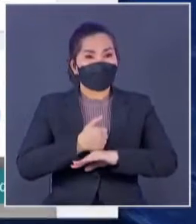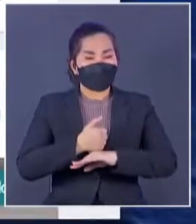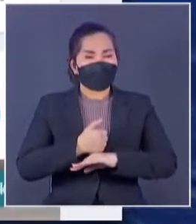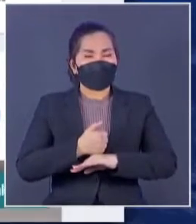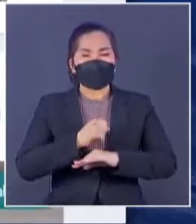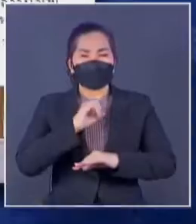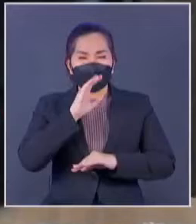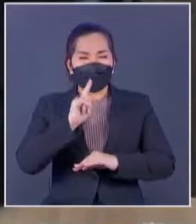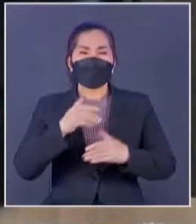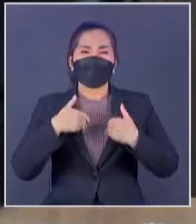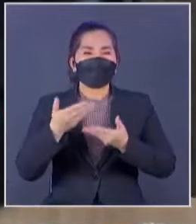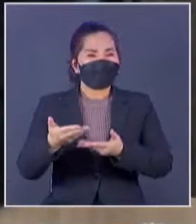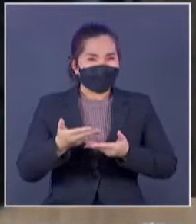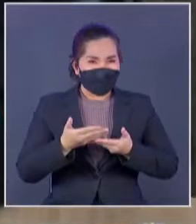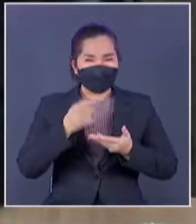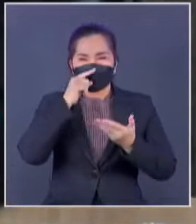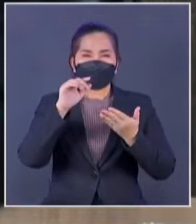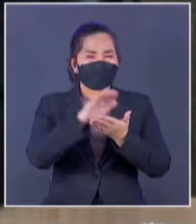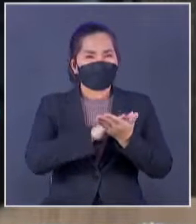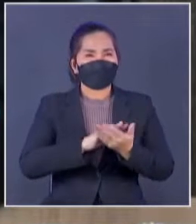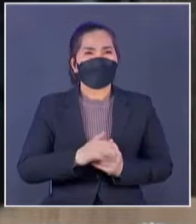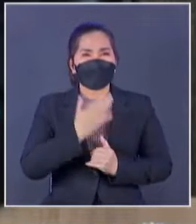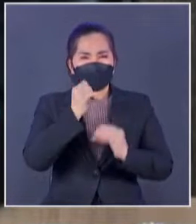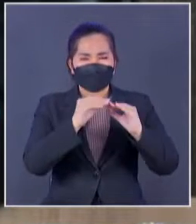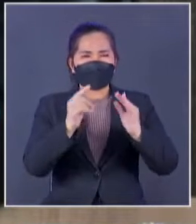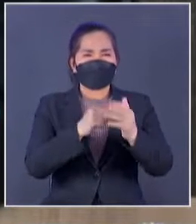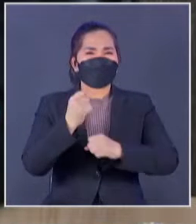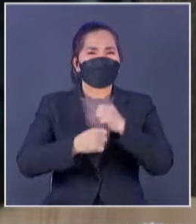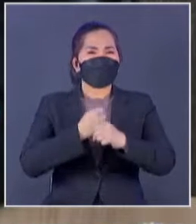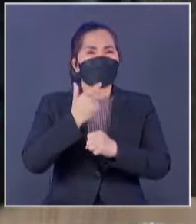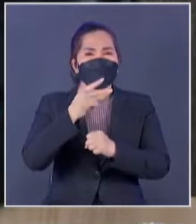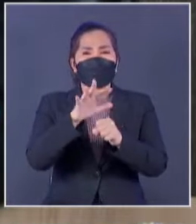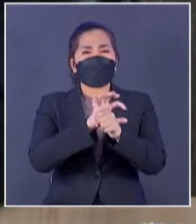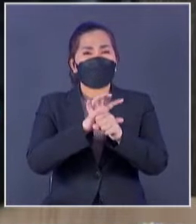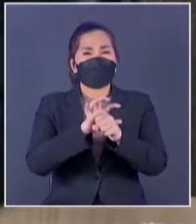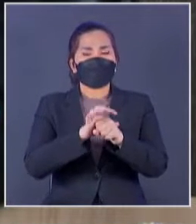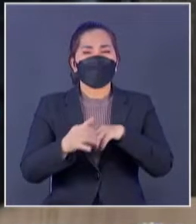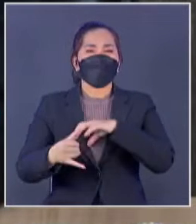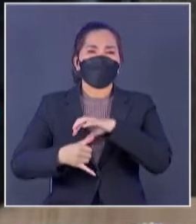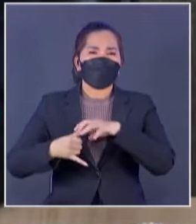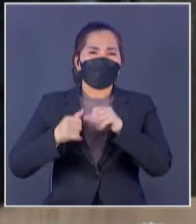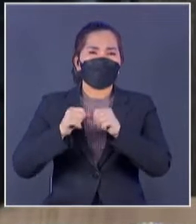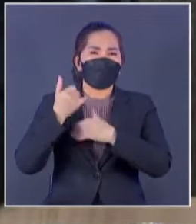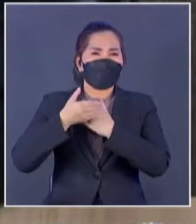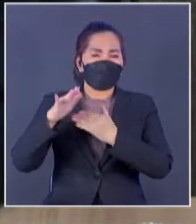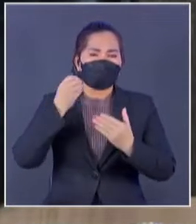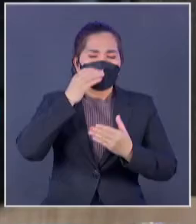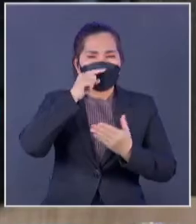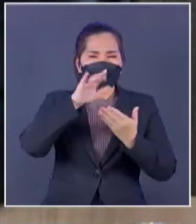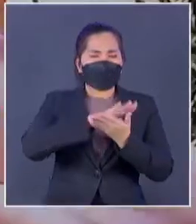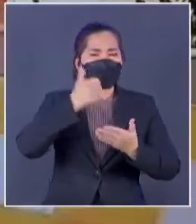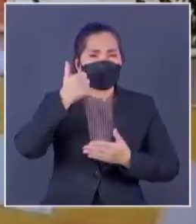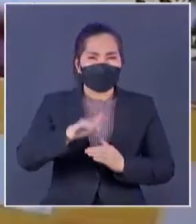ายินดีต้อนรับคุณยายไหมกับสู่บ้านเกิดในรอบ3ปีเนื่องจากสถานการณ์โควิด-19 เนี่ยแหละครับทำให้ไม่สามารถเดินทางกลับบ้